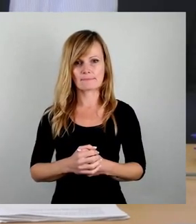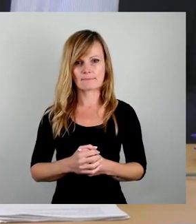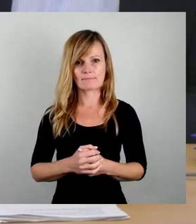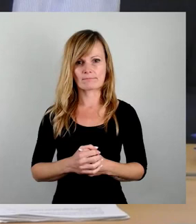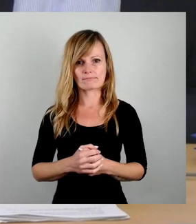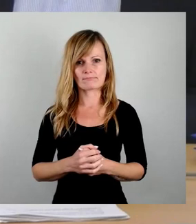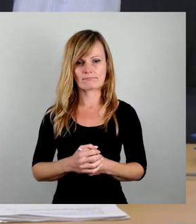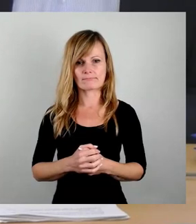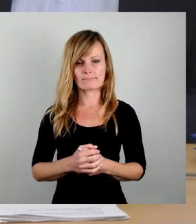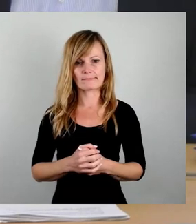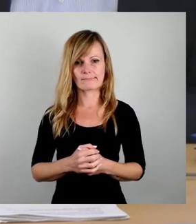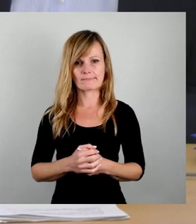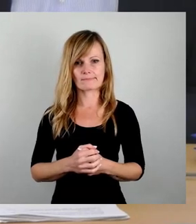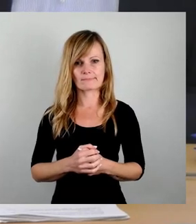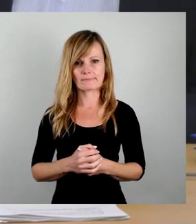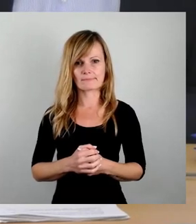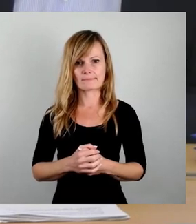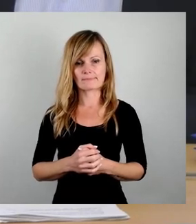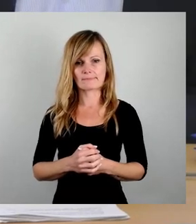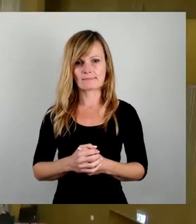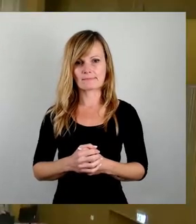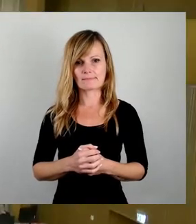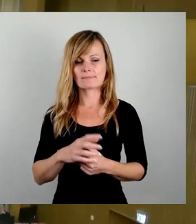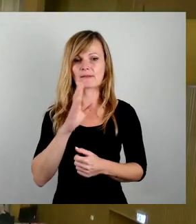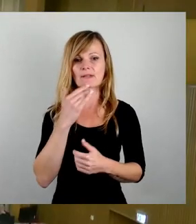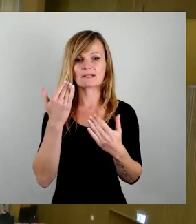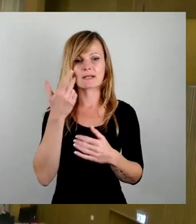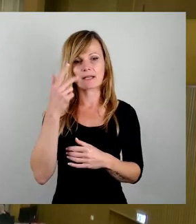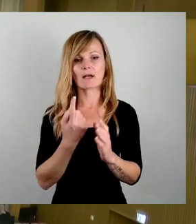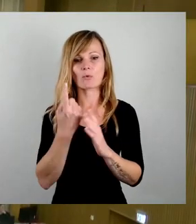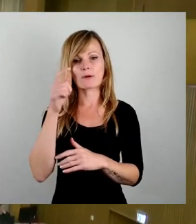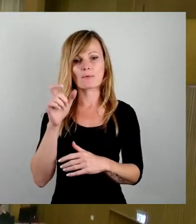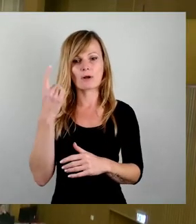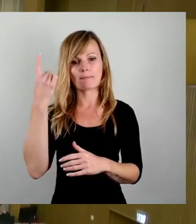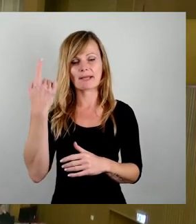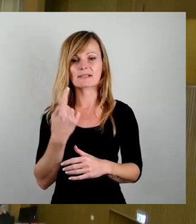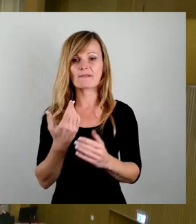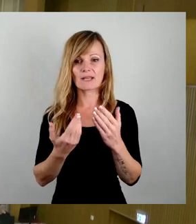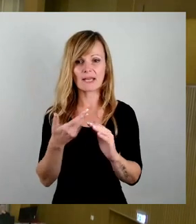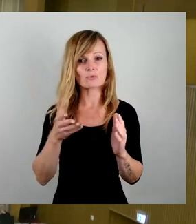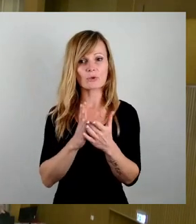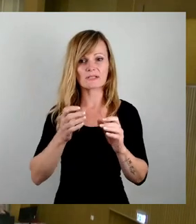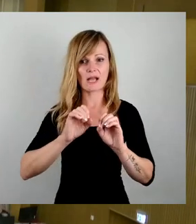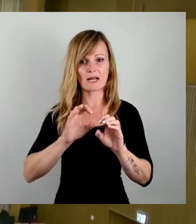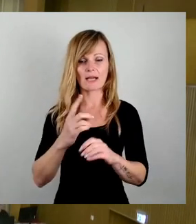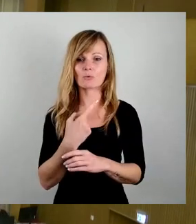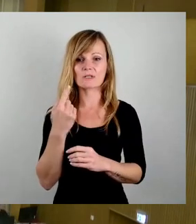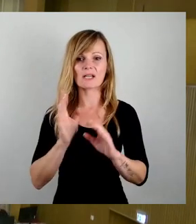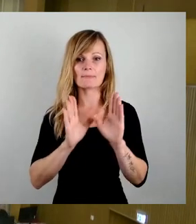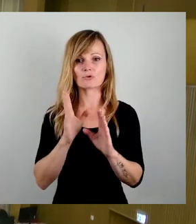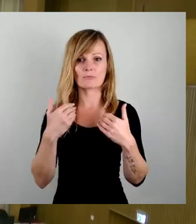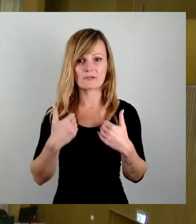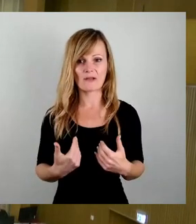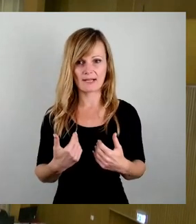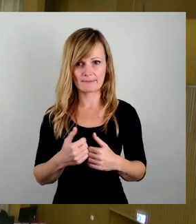Herr Leczinski. Ja, vielen Dank, Herr Oberbürgermeister. Vielleicht noch eine kurze Erklärung zu unserem Abstimmungsverhalten. Wir haben uns bei